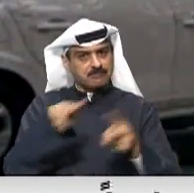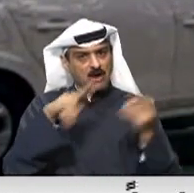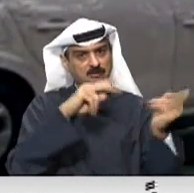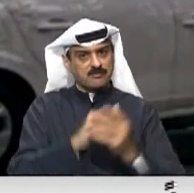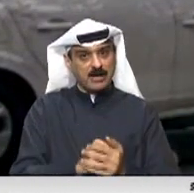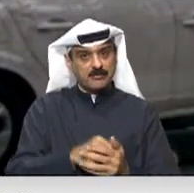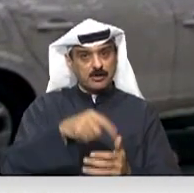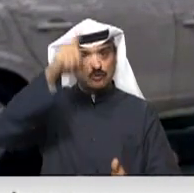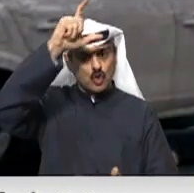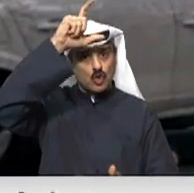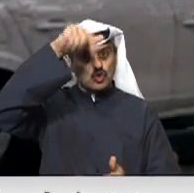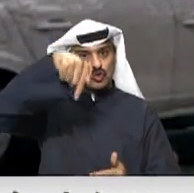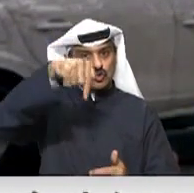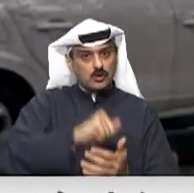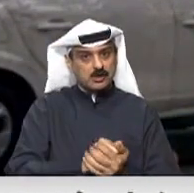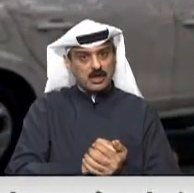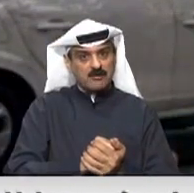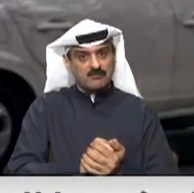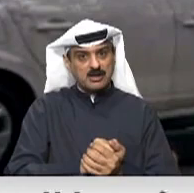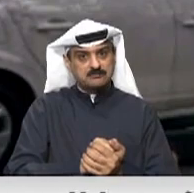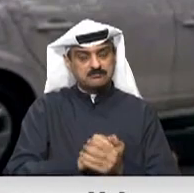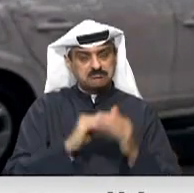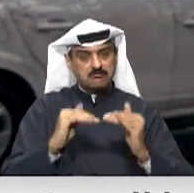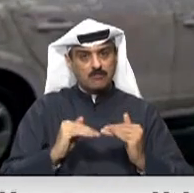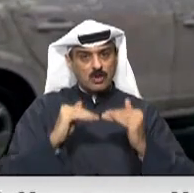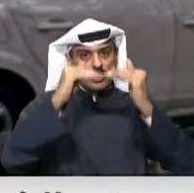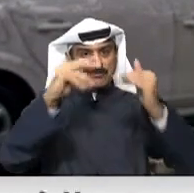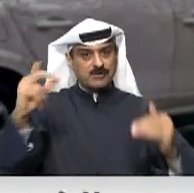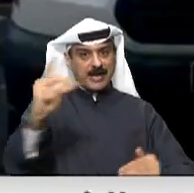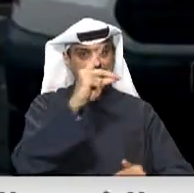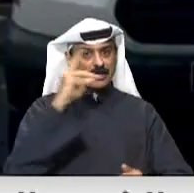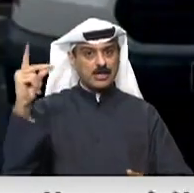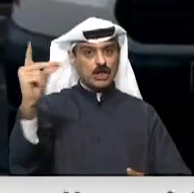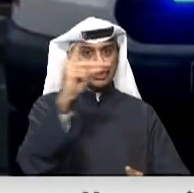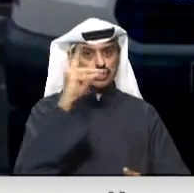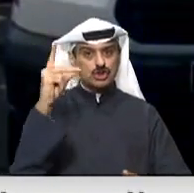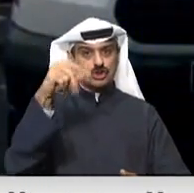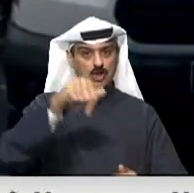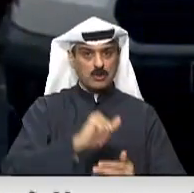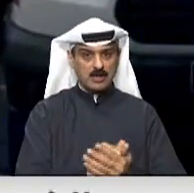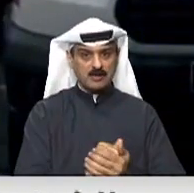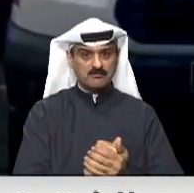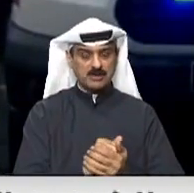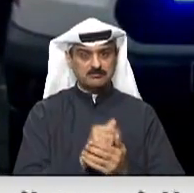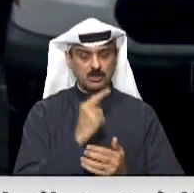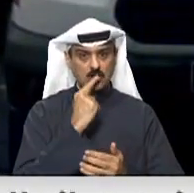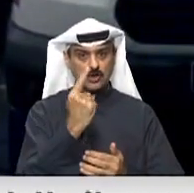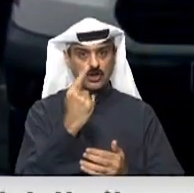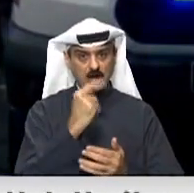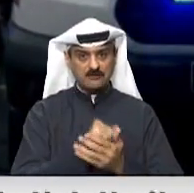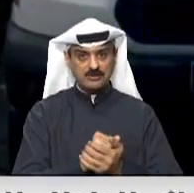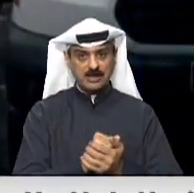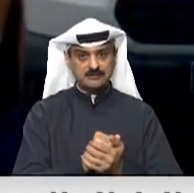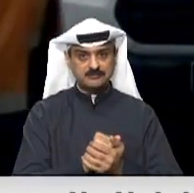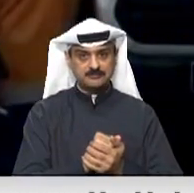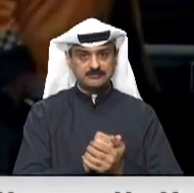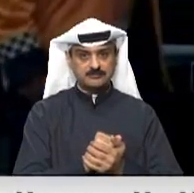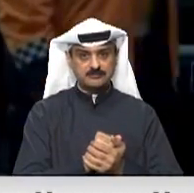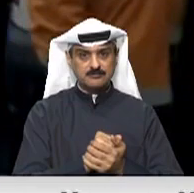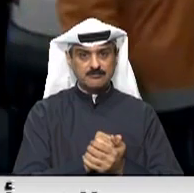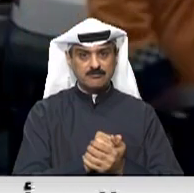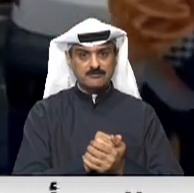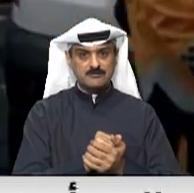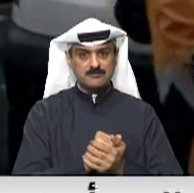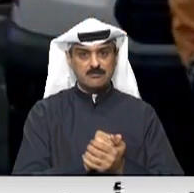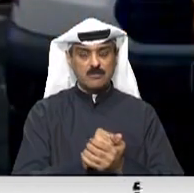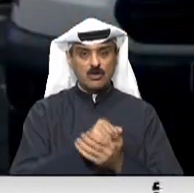تركيا رفعت الخطورة إلى المستوى الرابع يشمل طلب المساعدة السعودية، وهو ما استجابته